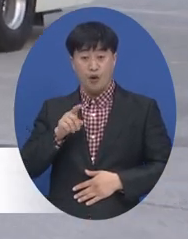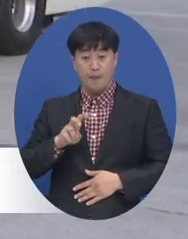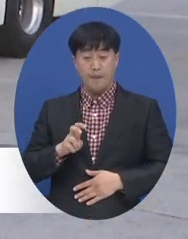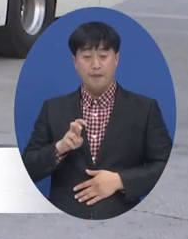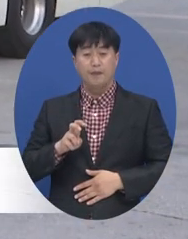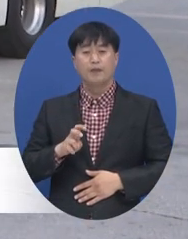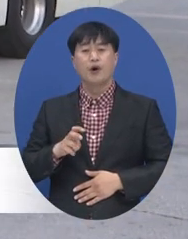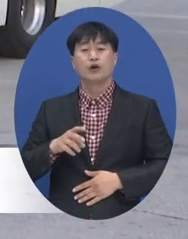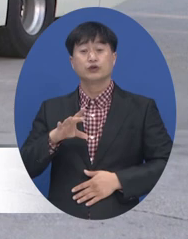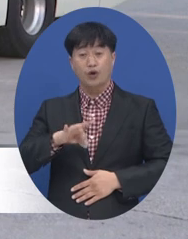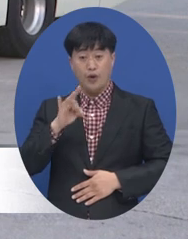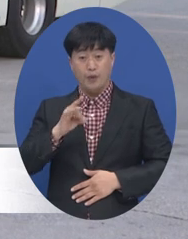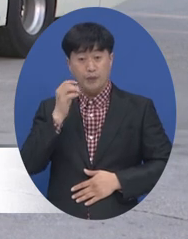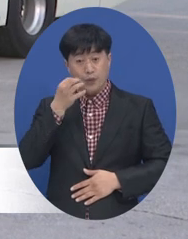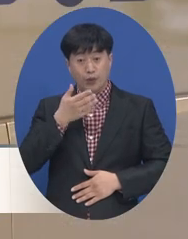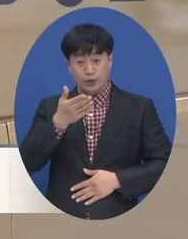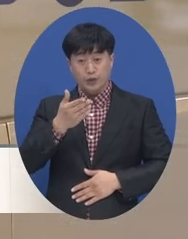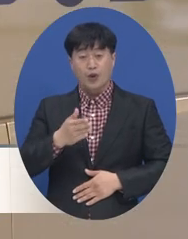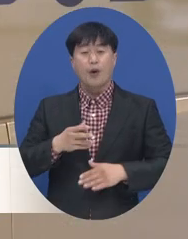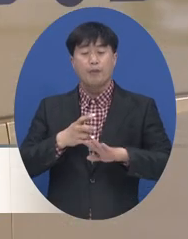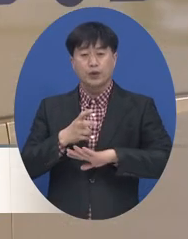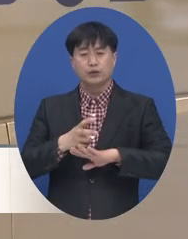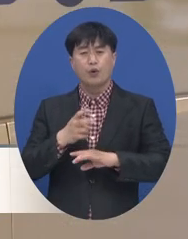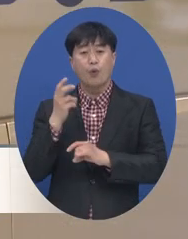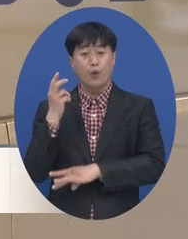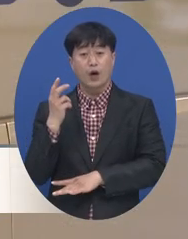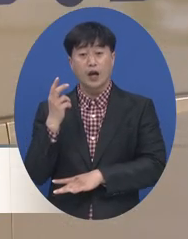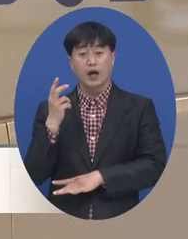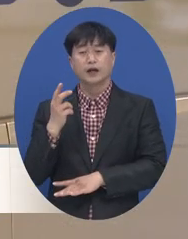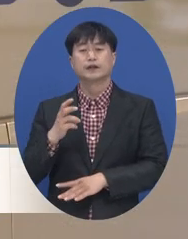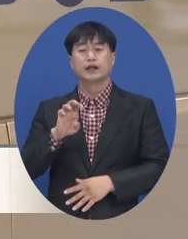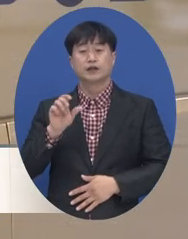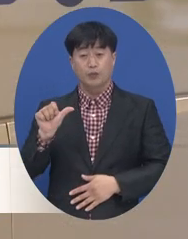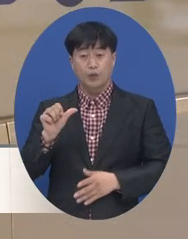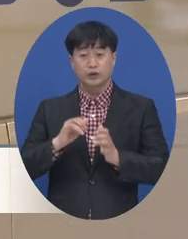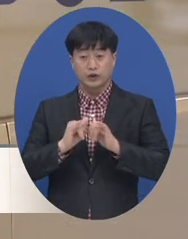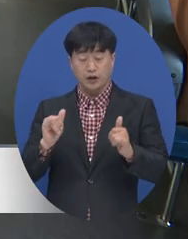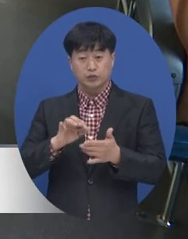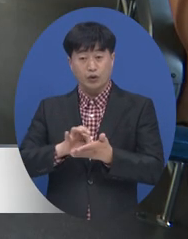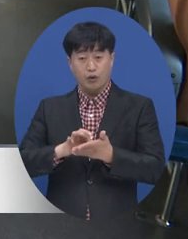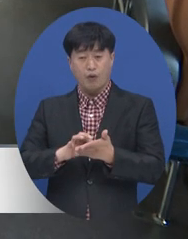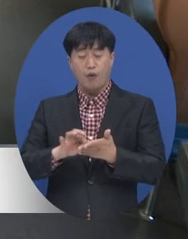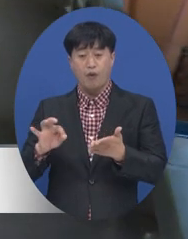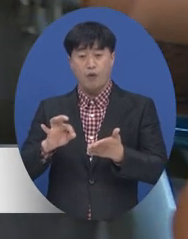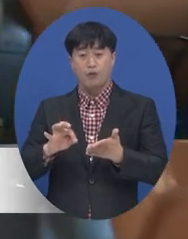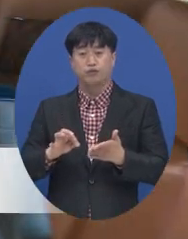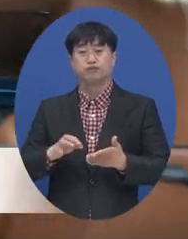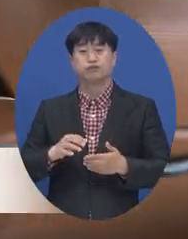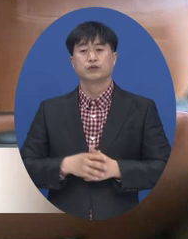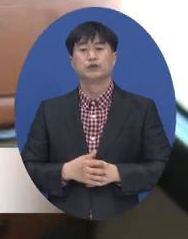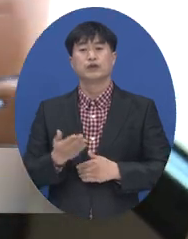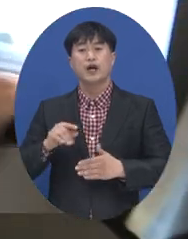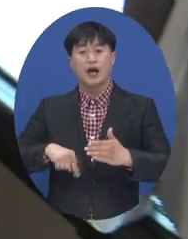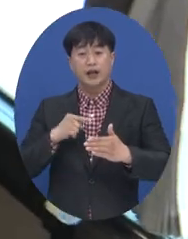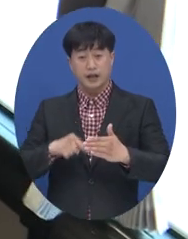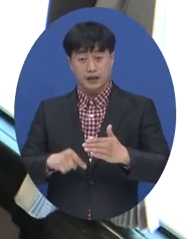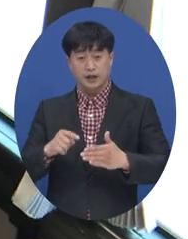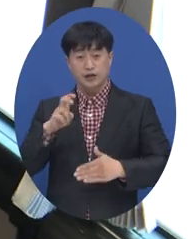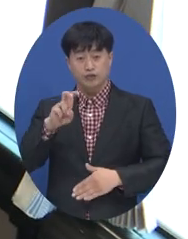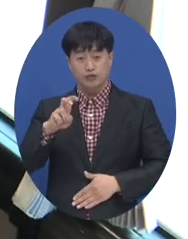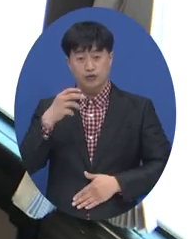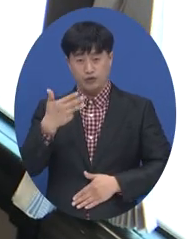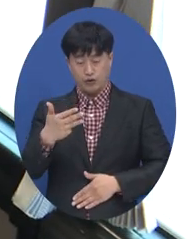이 버스는 원래는 45인승 대형 버스 규격. 그런데 내부 좌석은